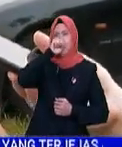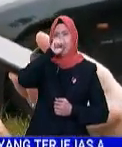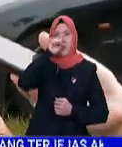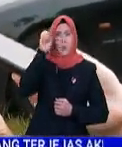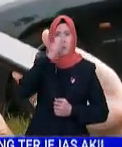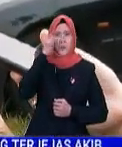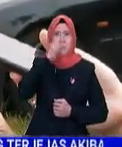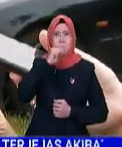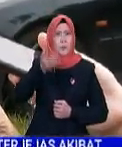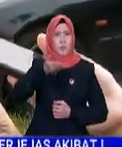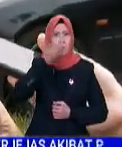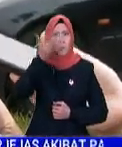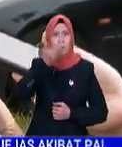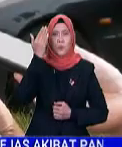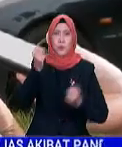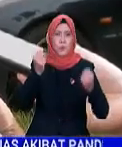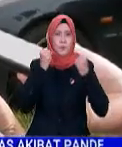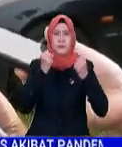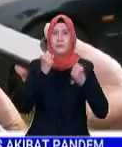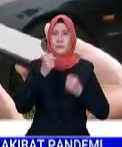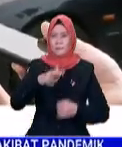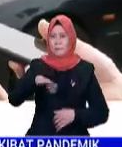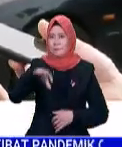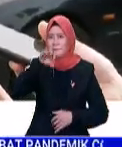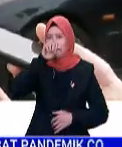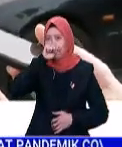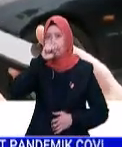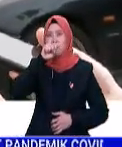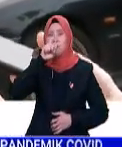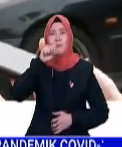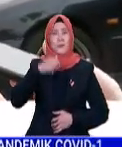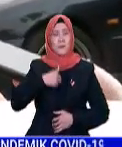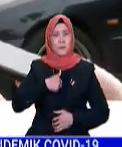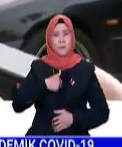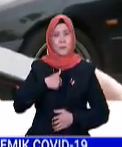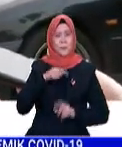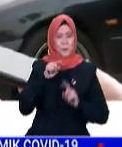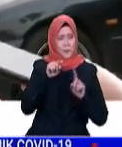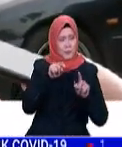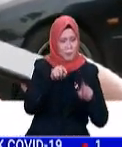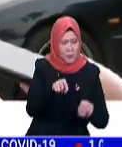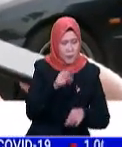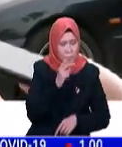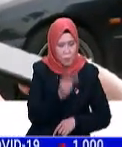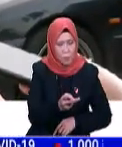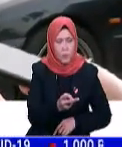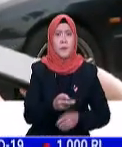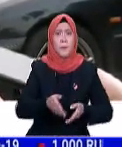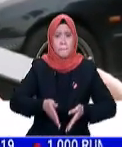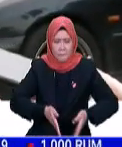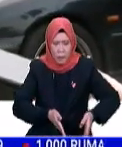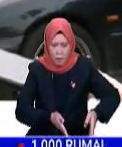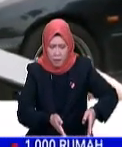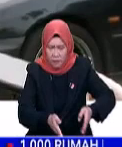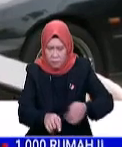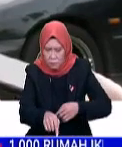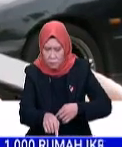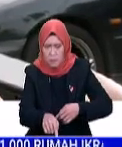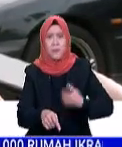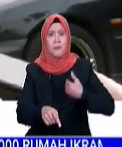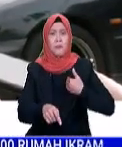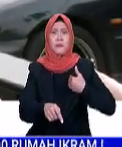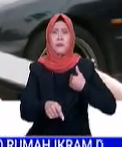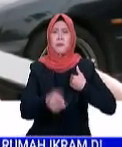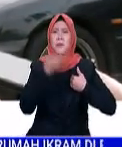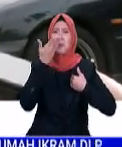kan. Ha. Jadi saya pun pergi tengok bau tengok. Pagi ni makin kuat bau. Saya tengok-tengok